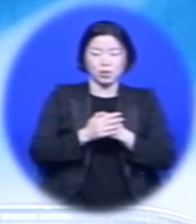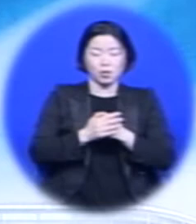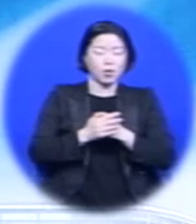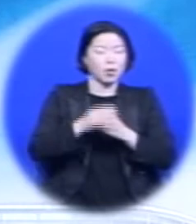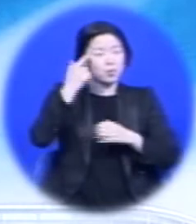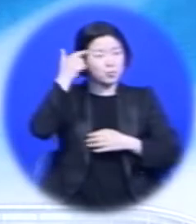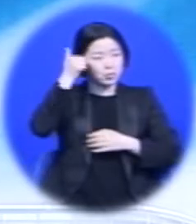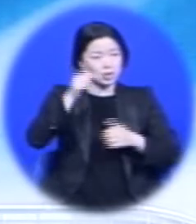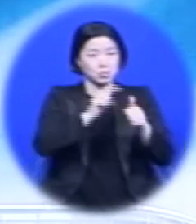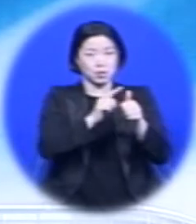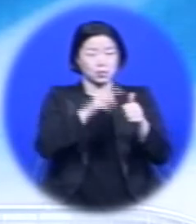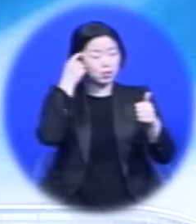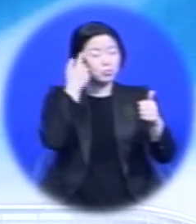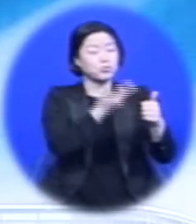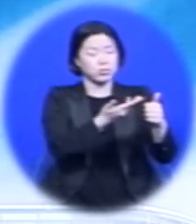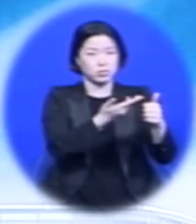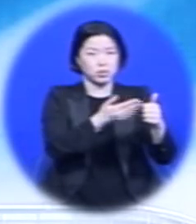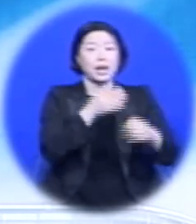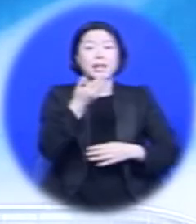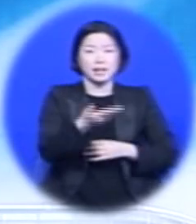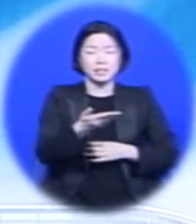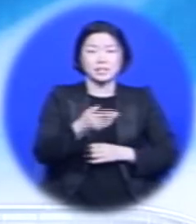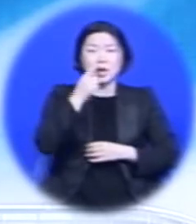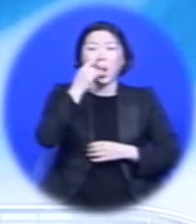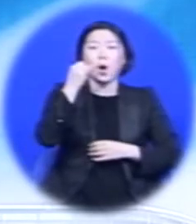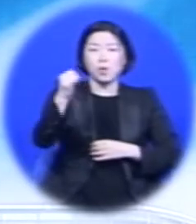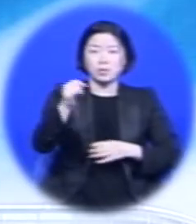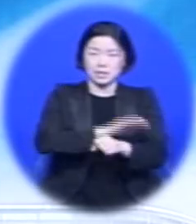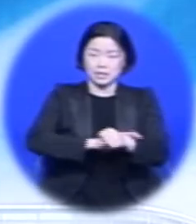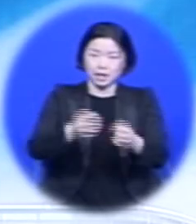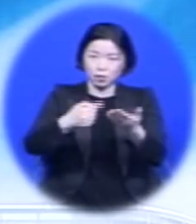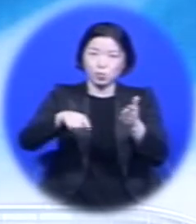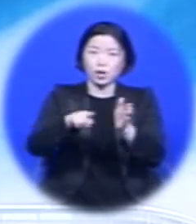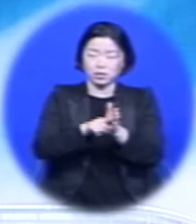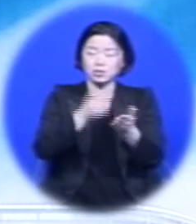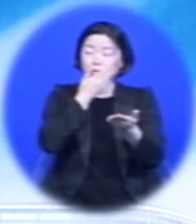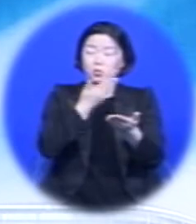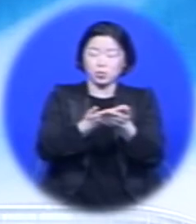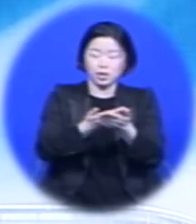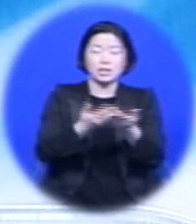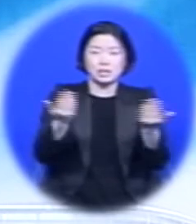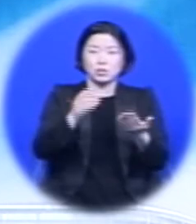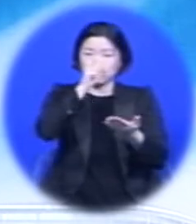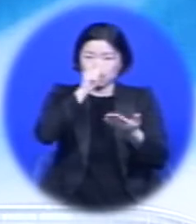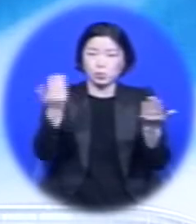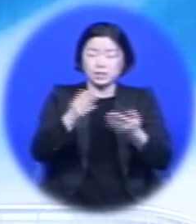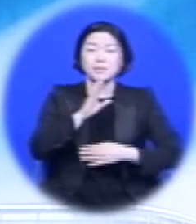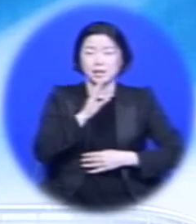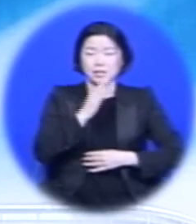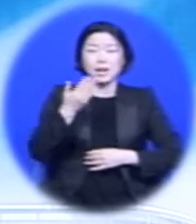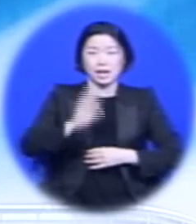물었습니다. 당신이 어머니를 그렇게 잘 위하는 것은 정말 귀한 일이고 좋은 일인데 한